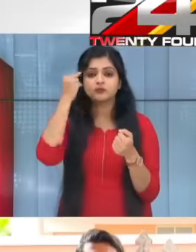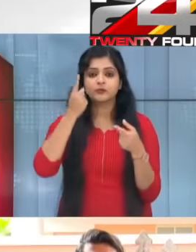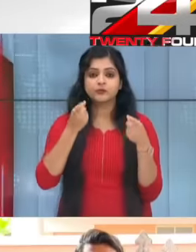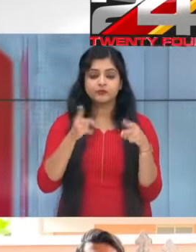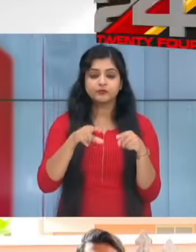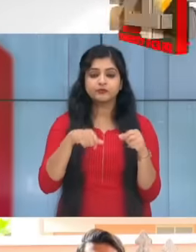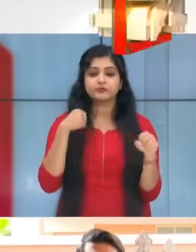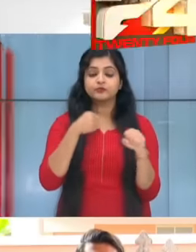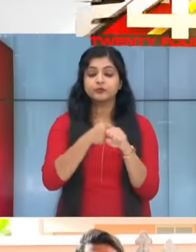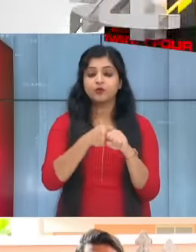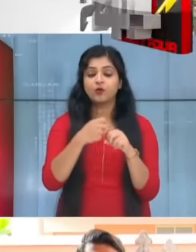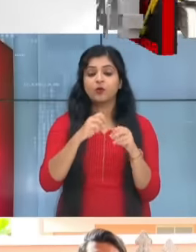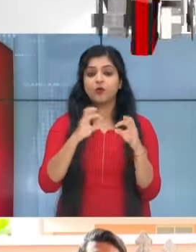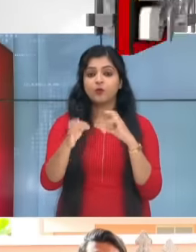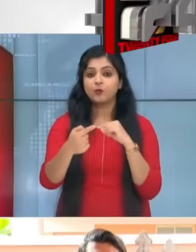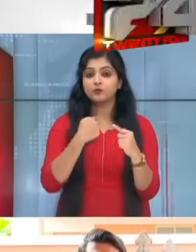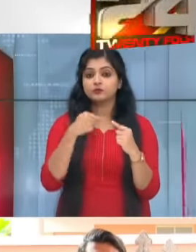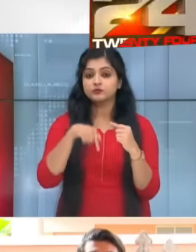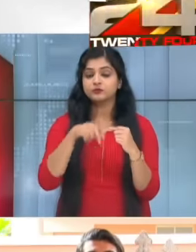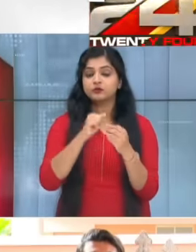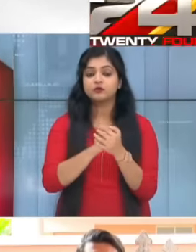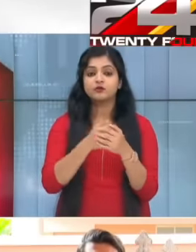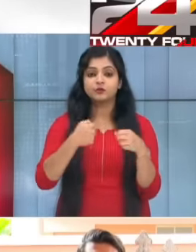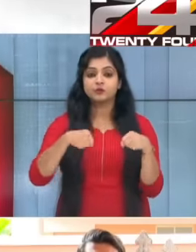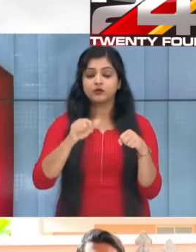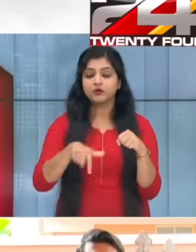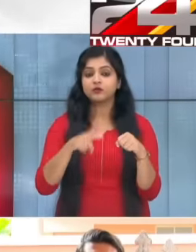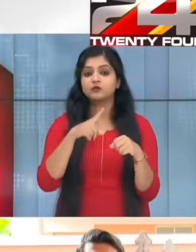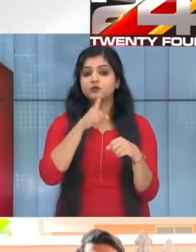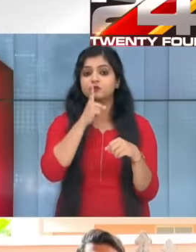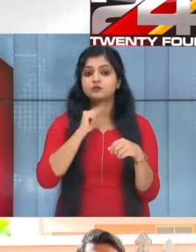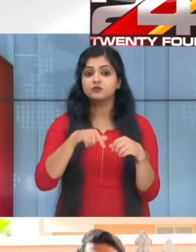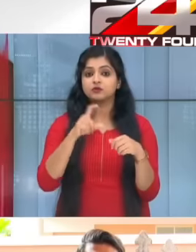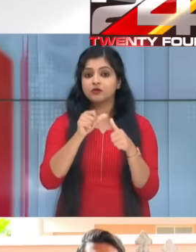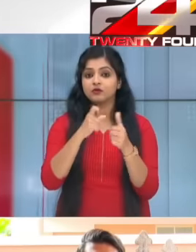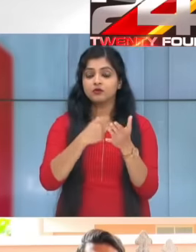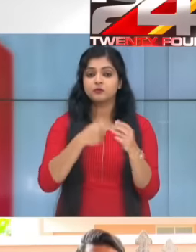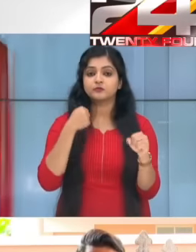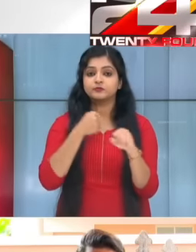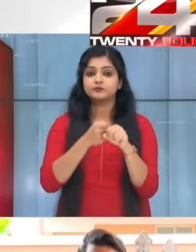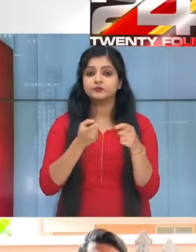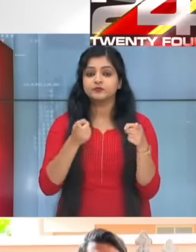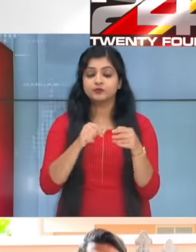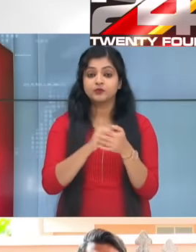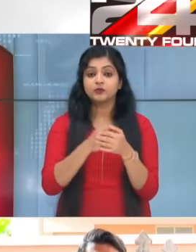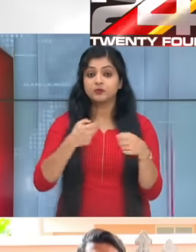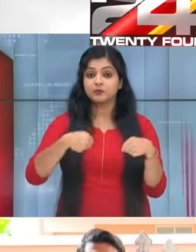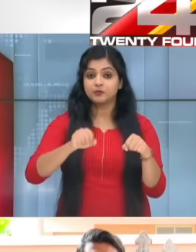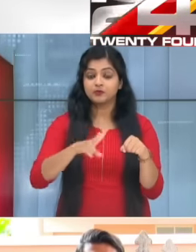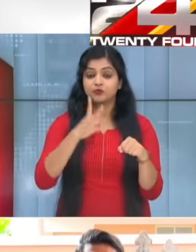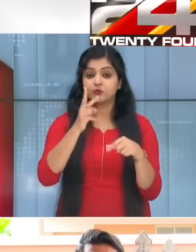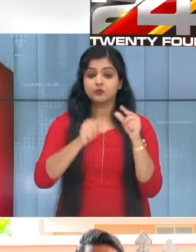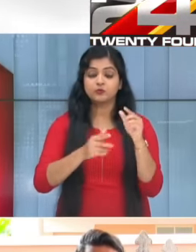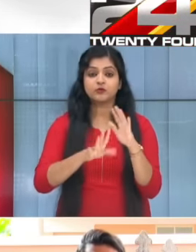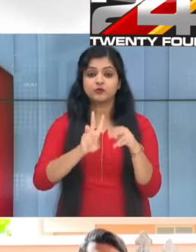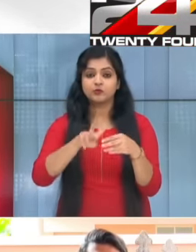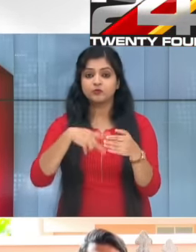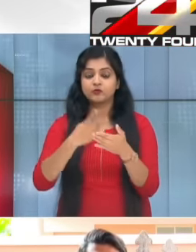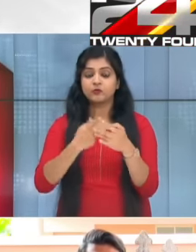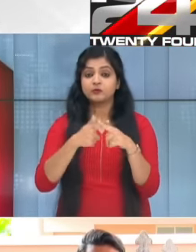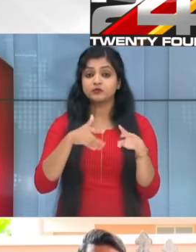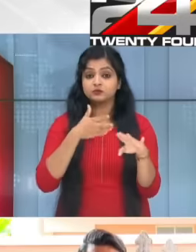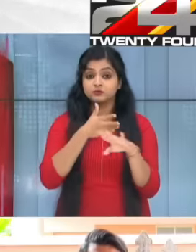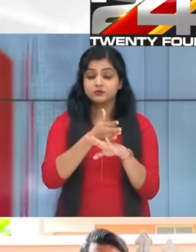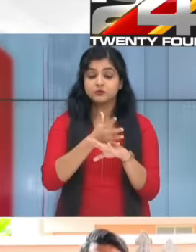പിന്നീട് എതിരെ വന്ന ബൈക്കിനും ഒരു ചുവപ്പ് കാറിലും ഇടിക്കുന്നത്. ഇതിനിടയിലാണ് 2 ബൈക്കിലുള്ള ആളുകൾ തെറിച്ച് വീഴുകയും എന്നാൽ കാര്യമായി